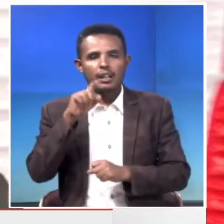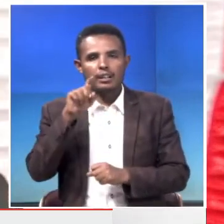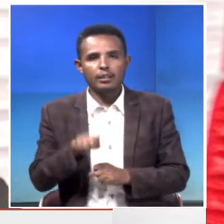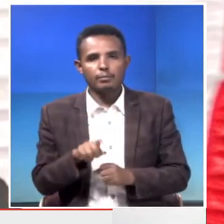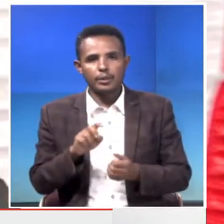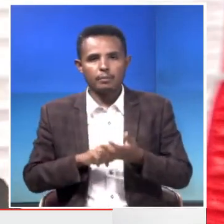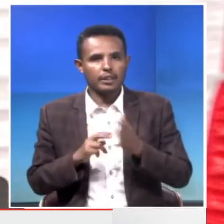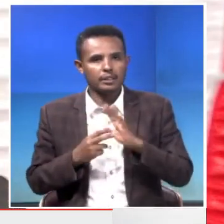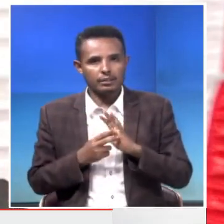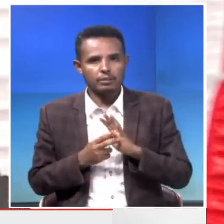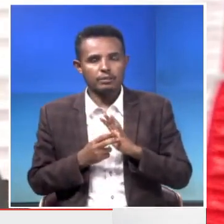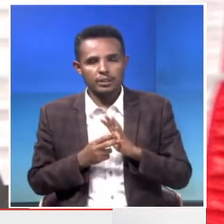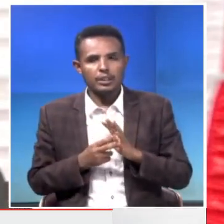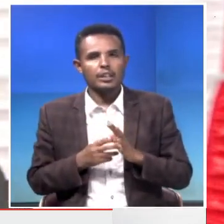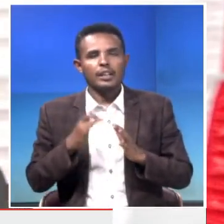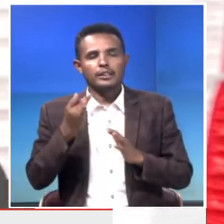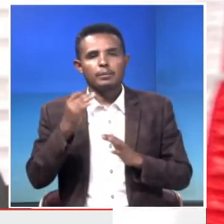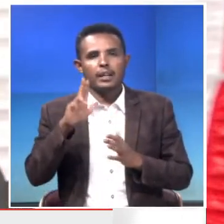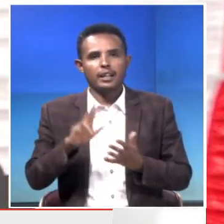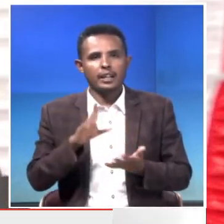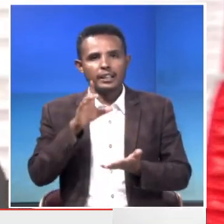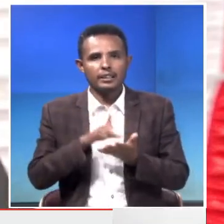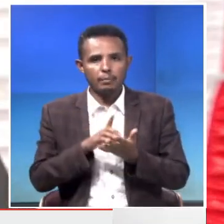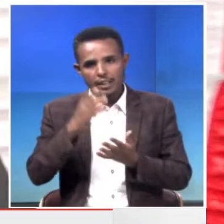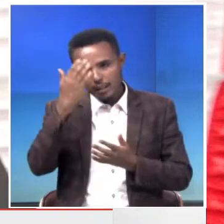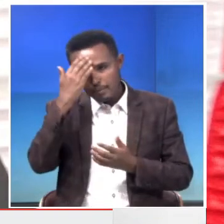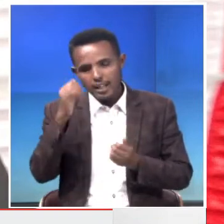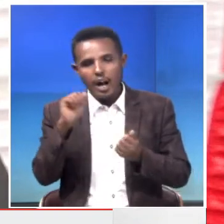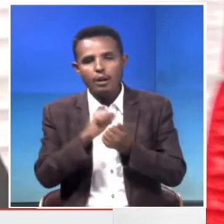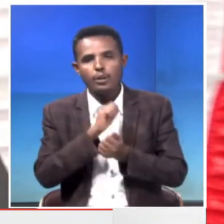ከተማ ላይ እንጅባራ ከተማ ለምን አልወደመም ብሎ